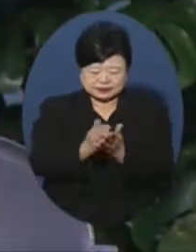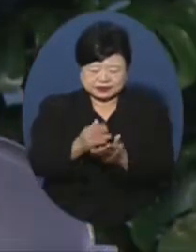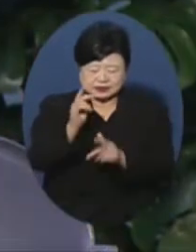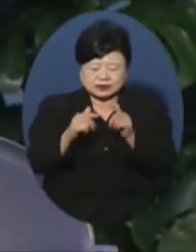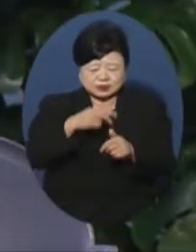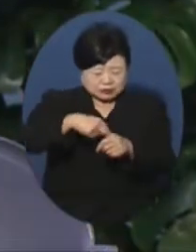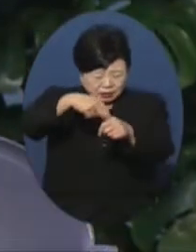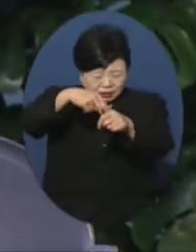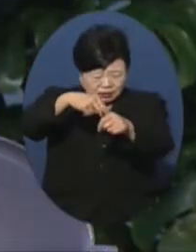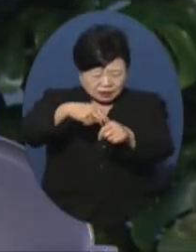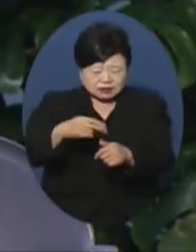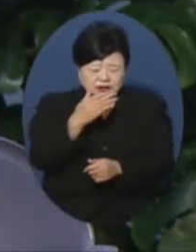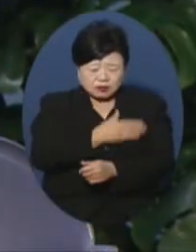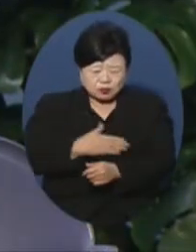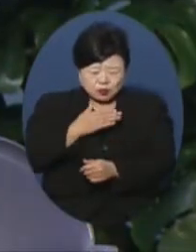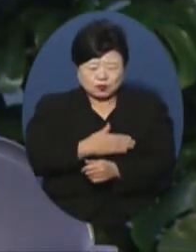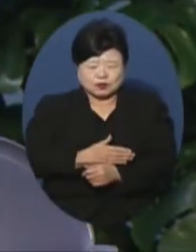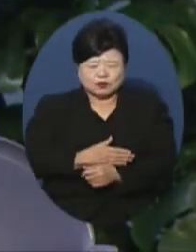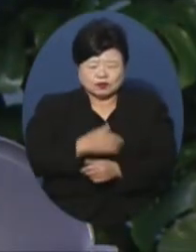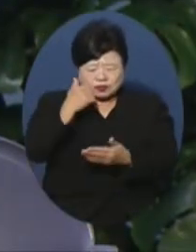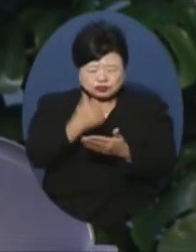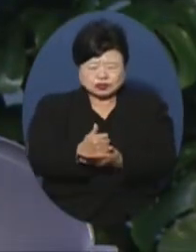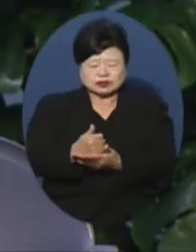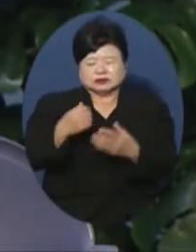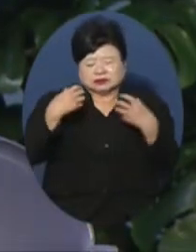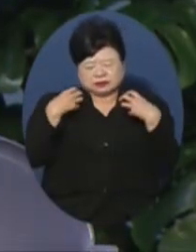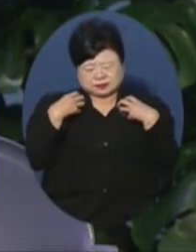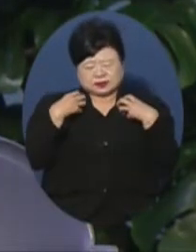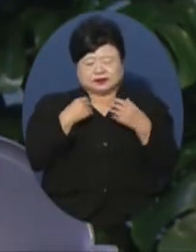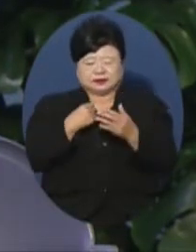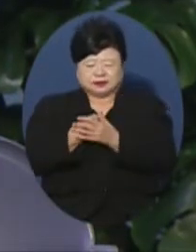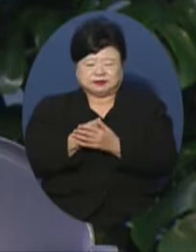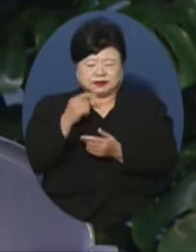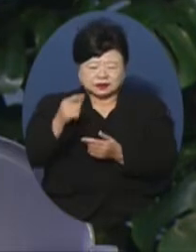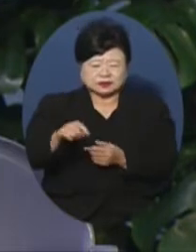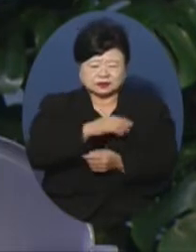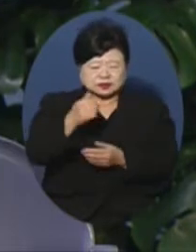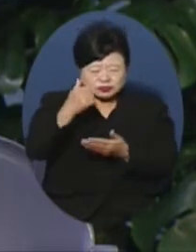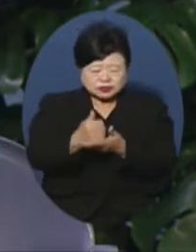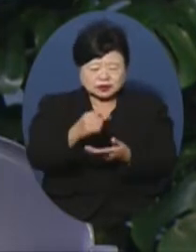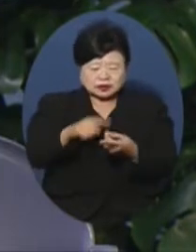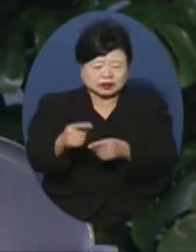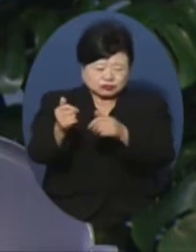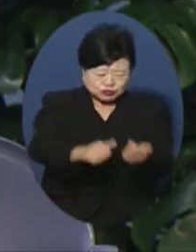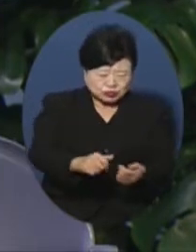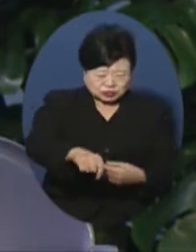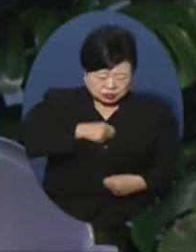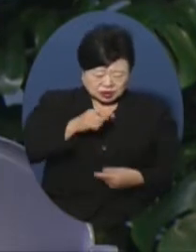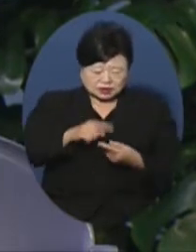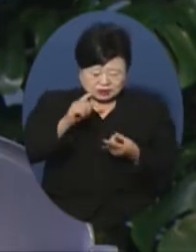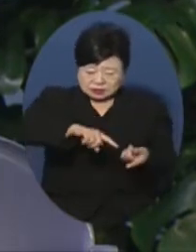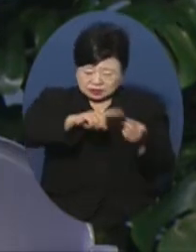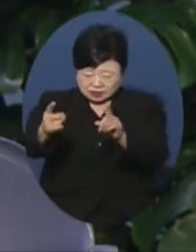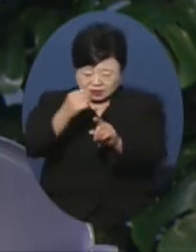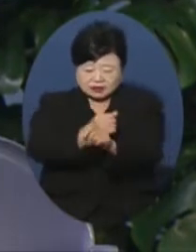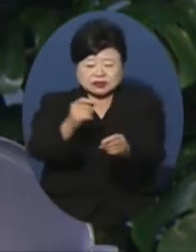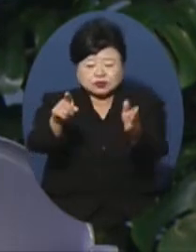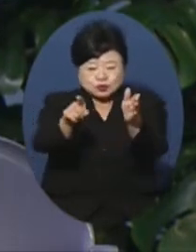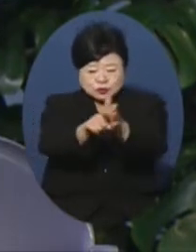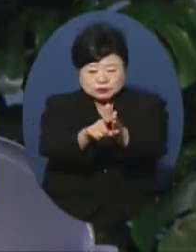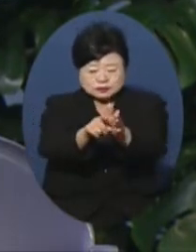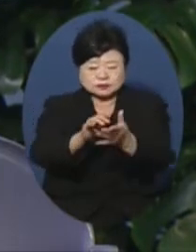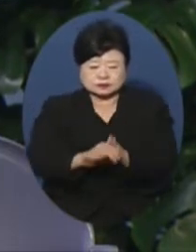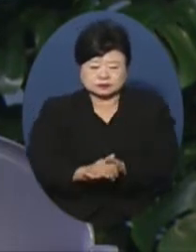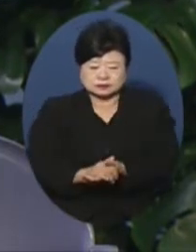친히 나무에 달려 그 몸으로 우리 죄를 담당하셨으니 이는 우리로 죄에 대하여 죽고 의에 대하여 살게